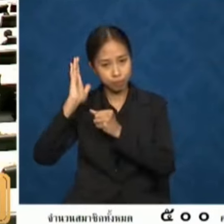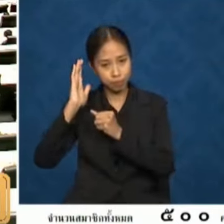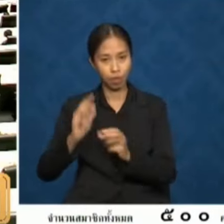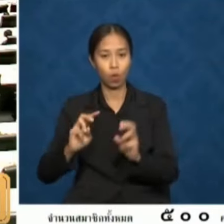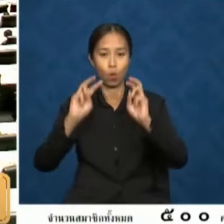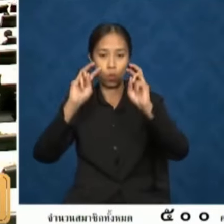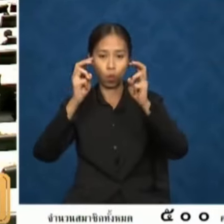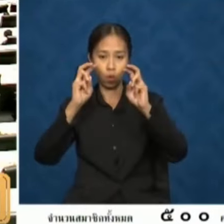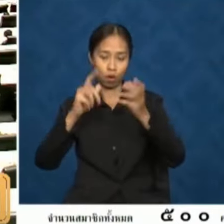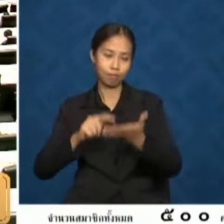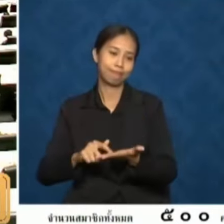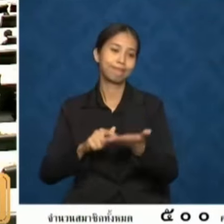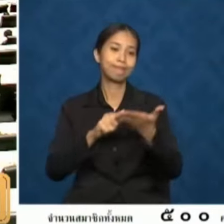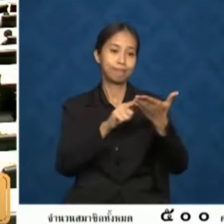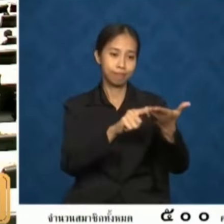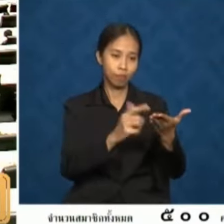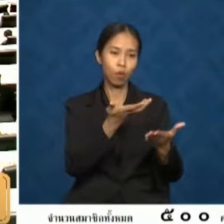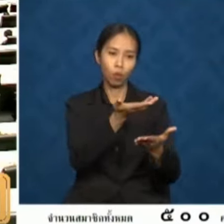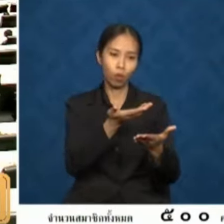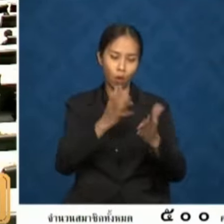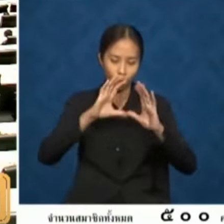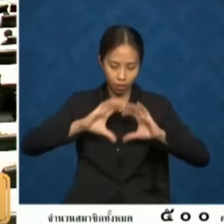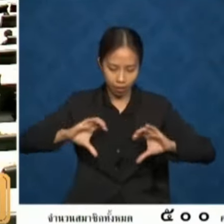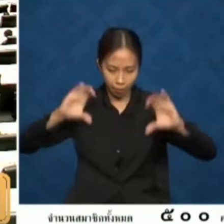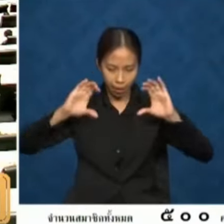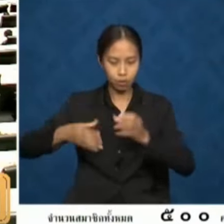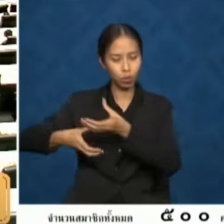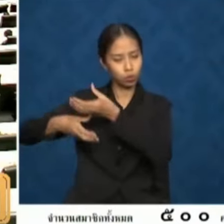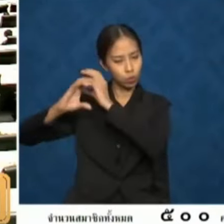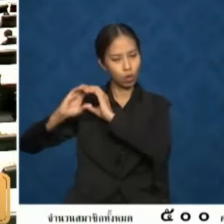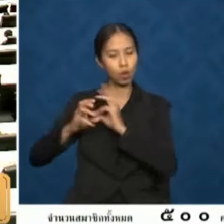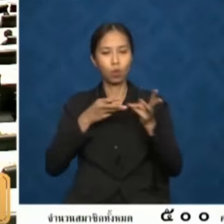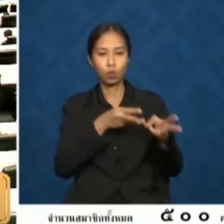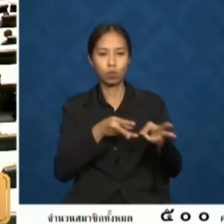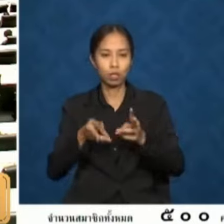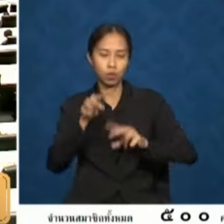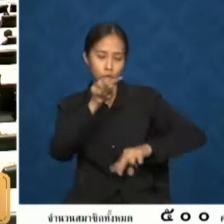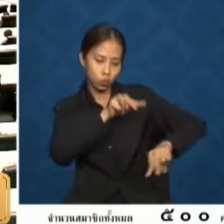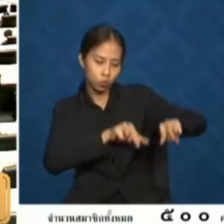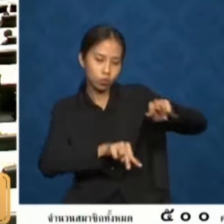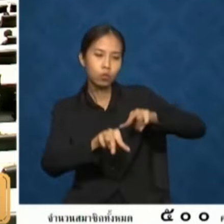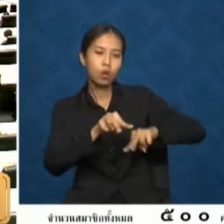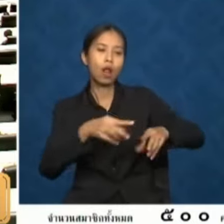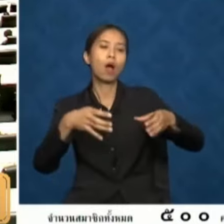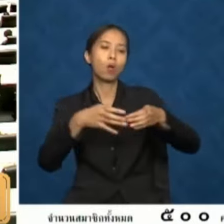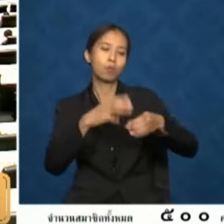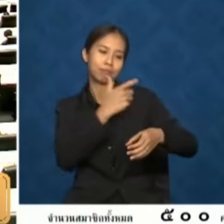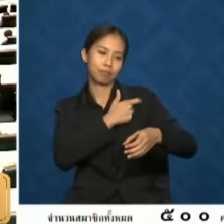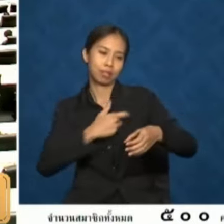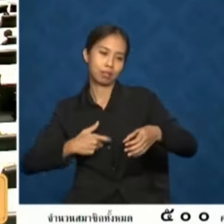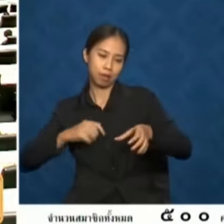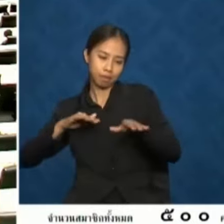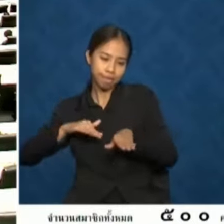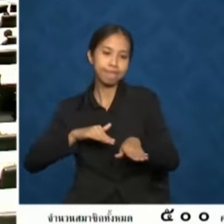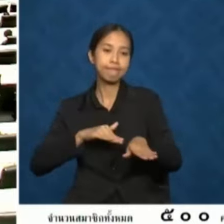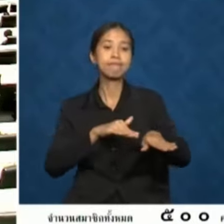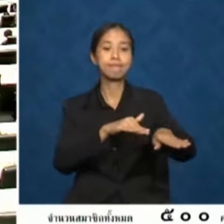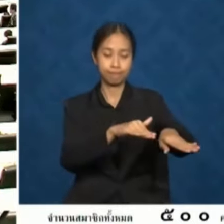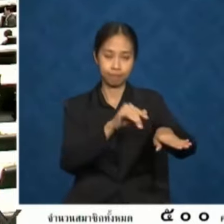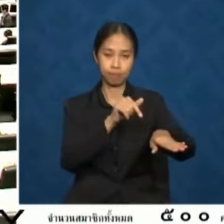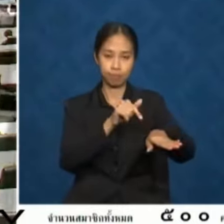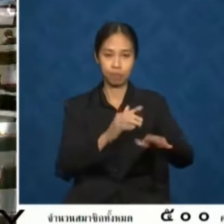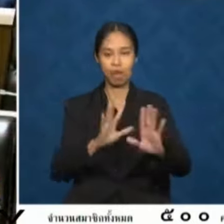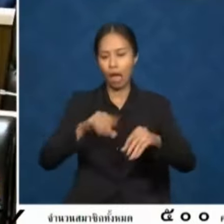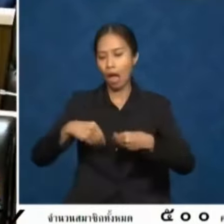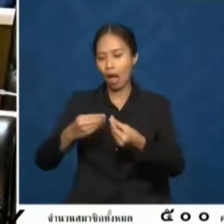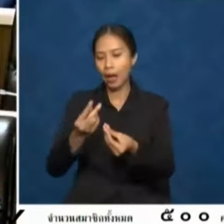ให้รัฐบาลเร่งรัดทบทวนเพื่อที่จะถวายความปลอดภัยขบวนเสด็จเพื่อให้มีความเหม